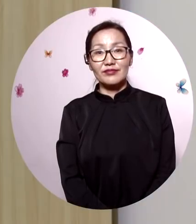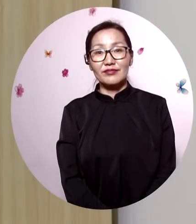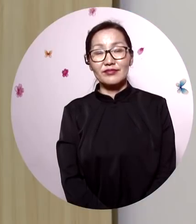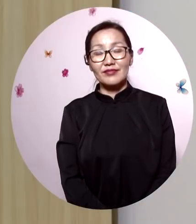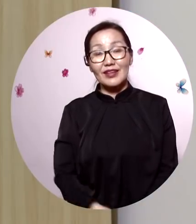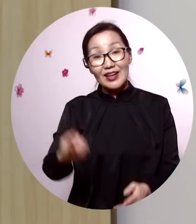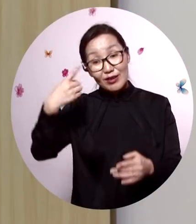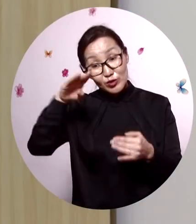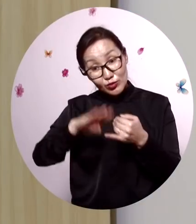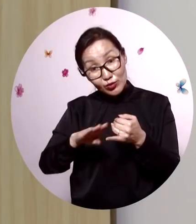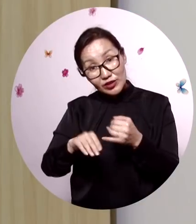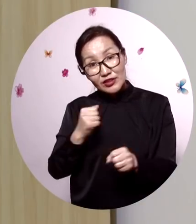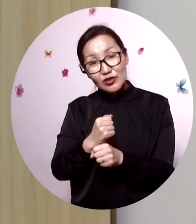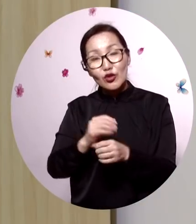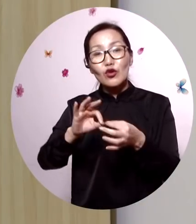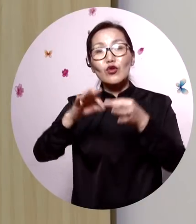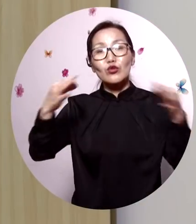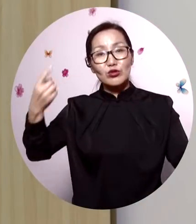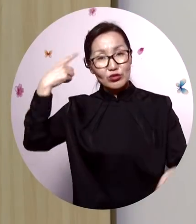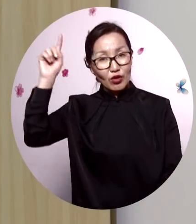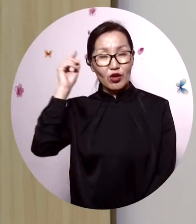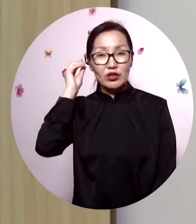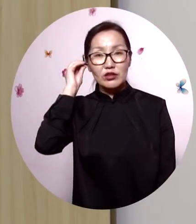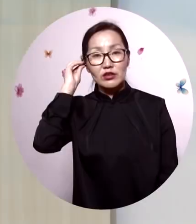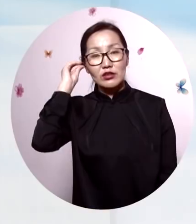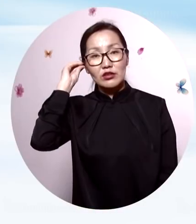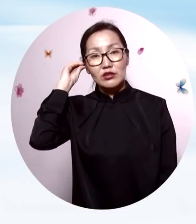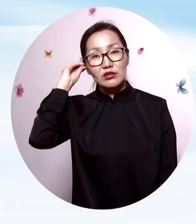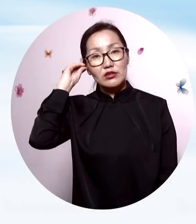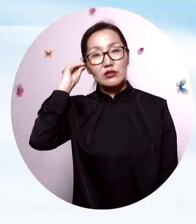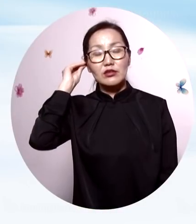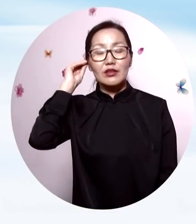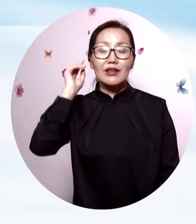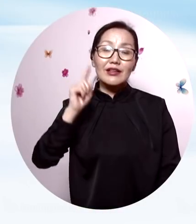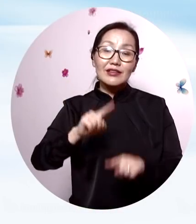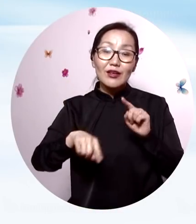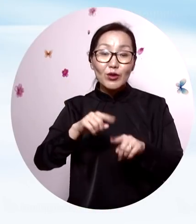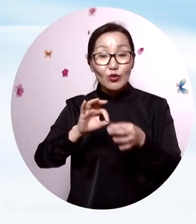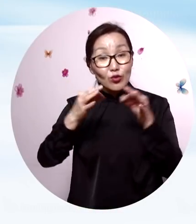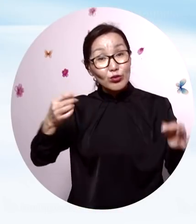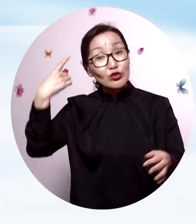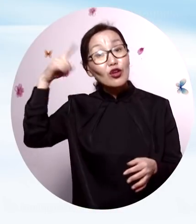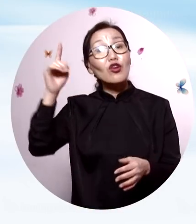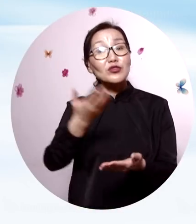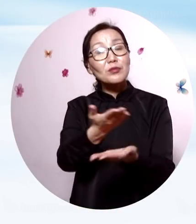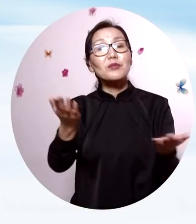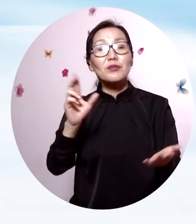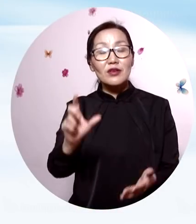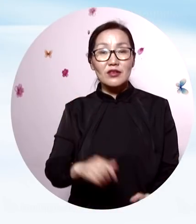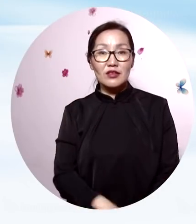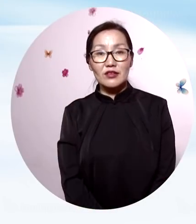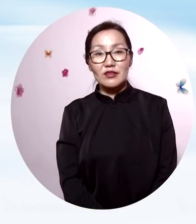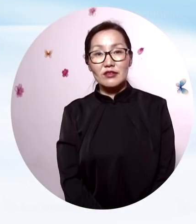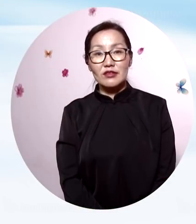За хамгийн сүлжээ ажил маань өгүүлбэр зохиох баг. За хүүхдүүд маань ямар өгүүлбэр зохиосон бэ?